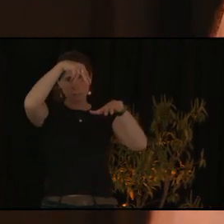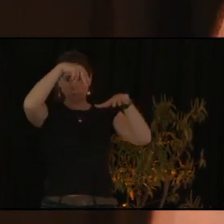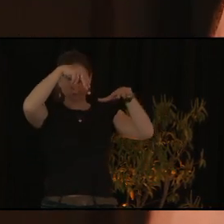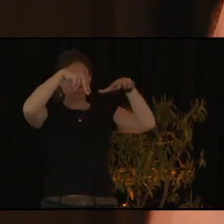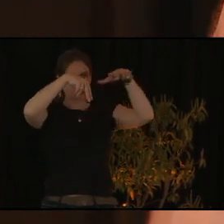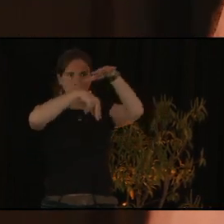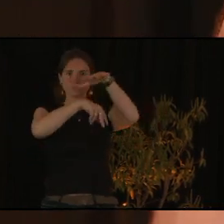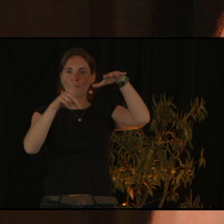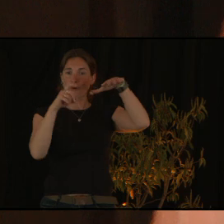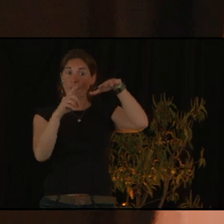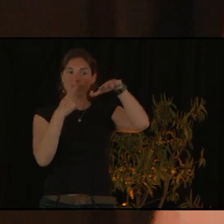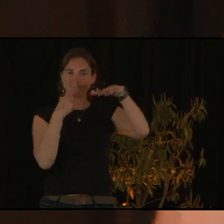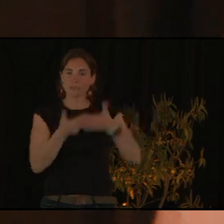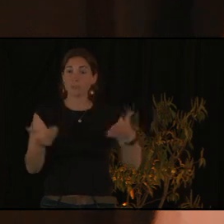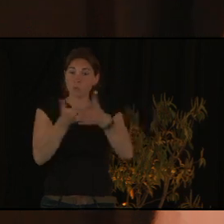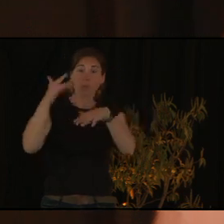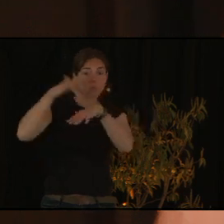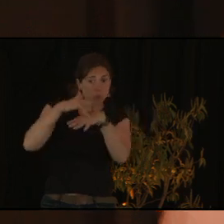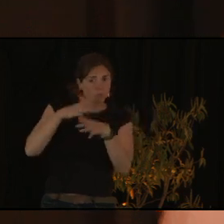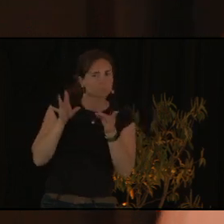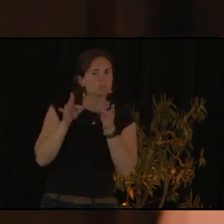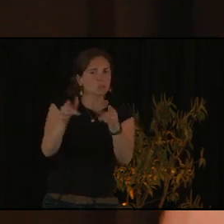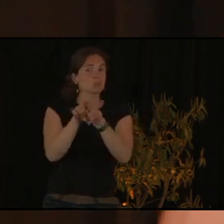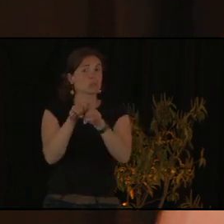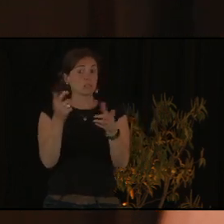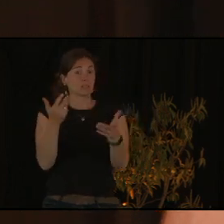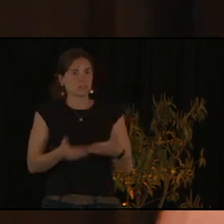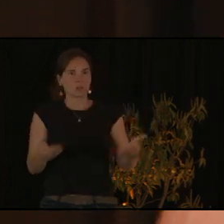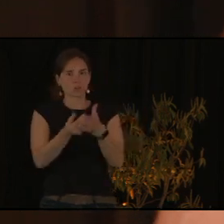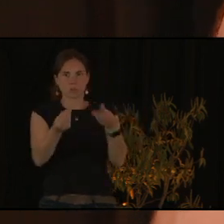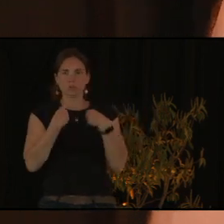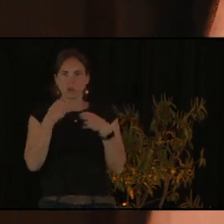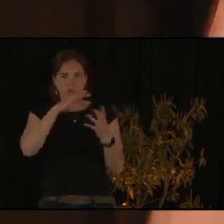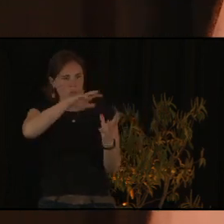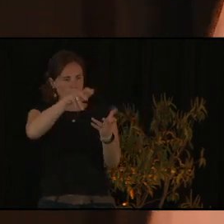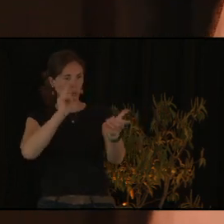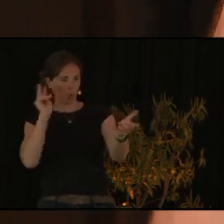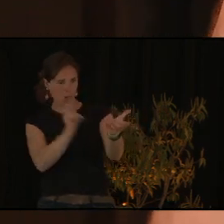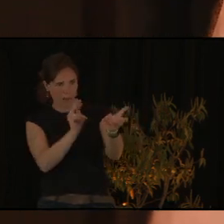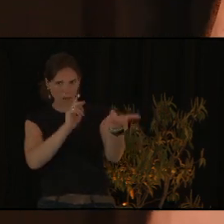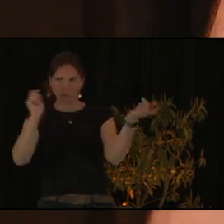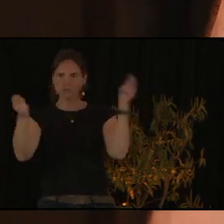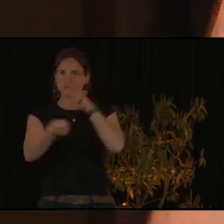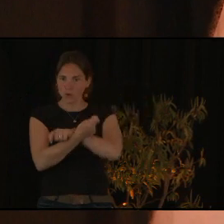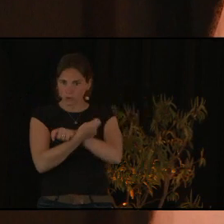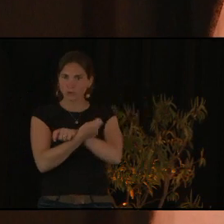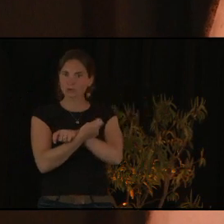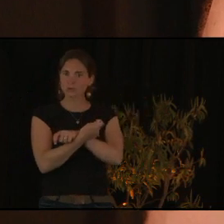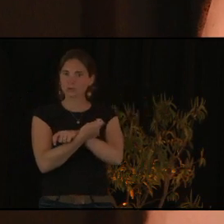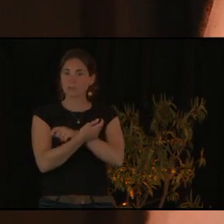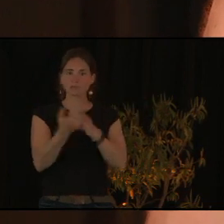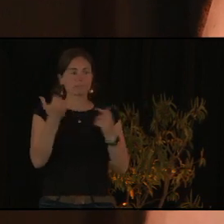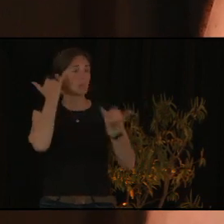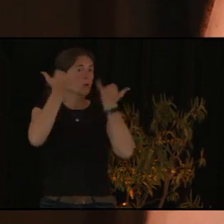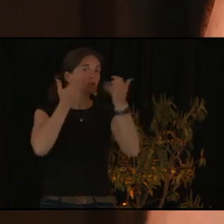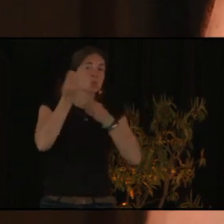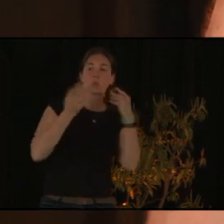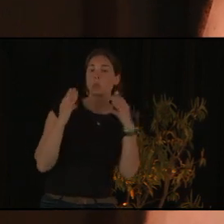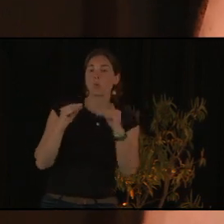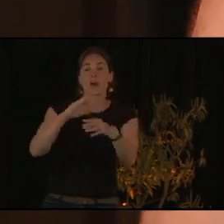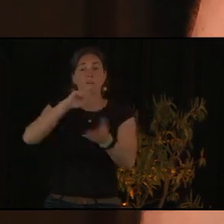et cognitive et épistémologique, c'est-à-dire qui transforme notre manière d'appréhender le monde, ce type d'expérience-là, qu'elle soit imaginaire ou